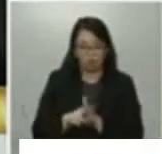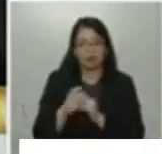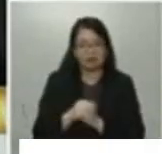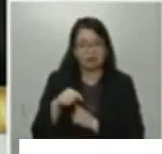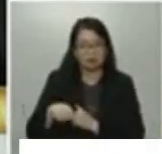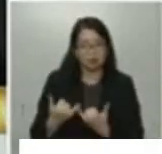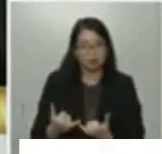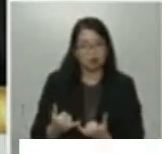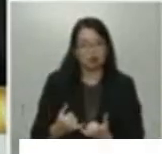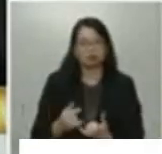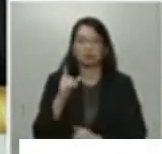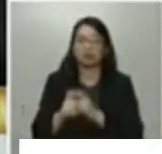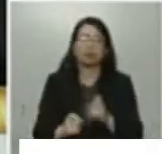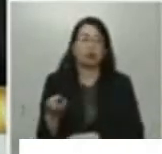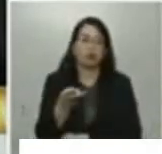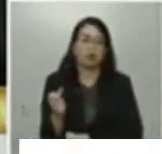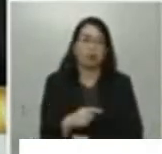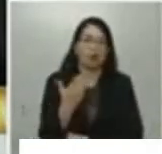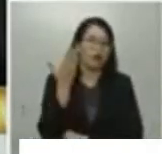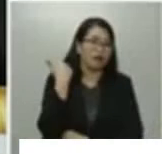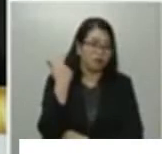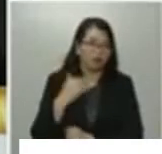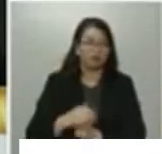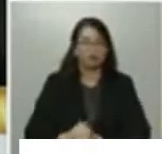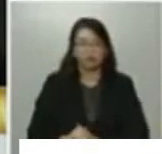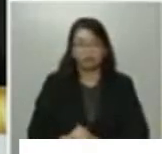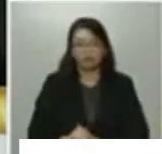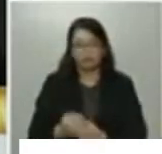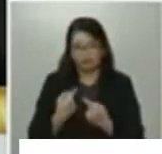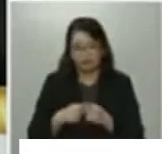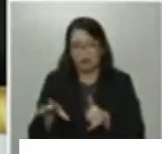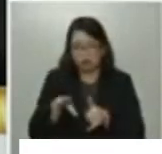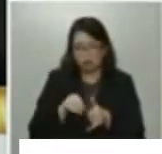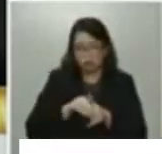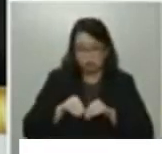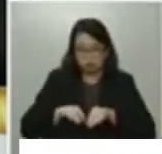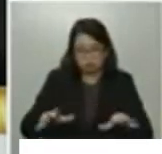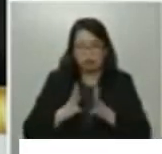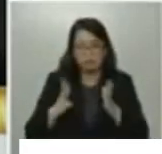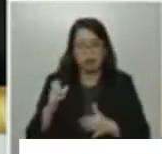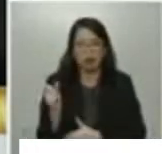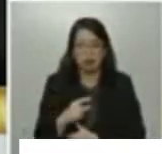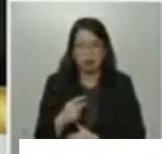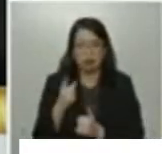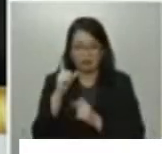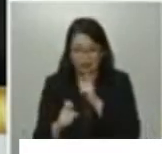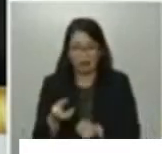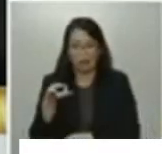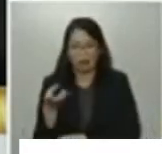ต่สำหรับโรคโคโรนาไวรัสสายพันธุ์ใหม่2019นี้จะตายอยู่ประ